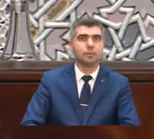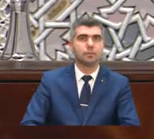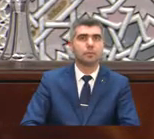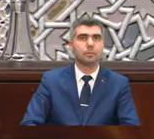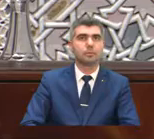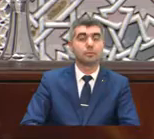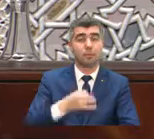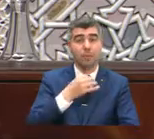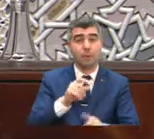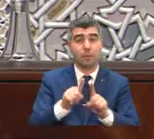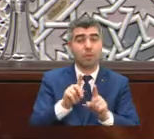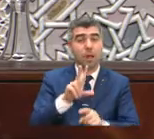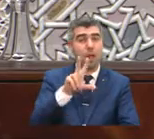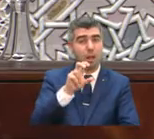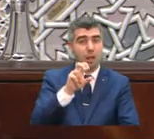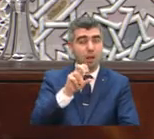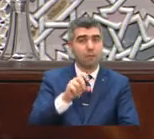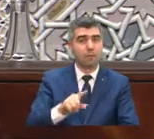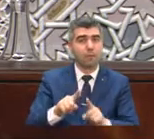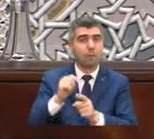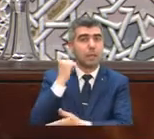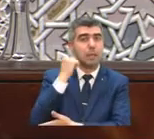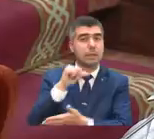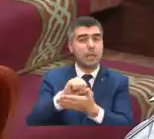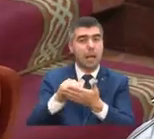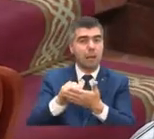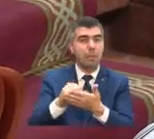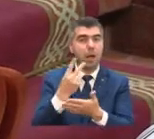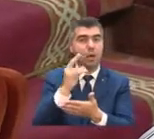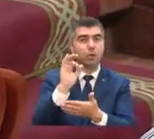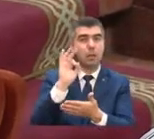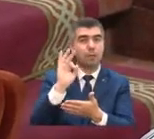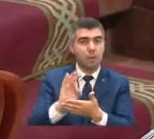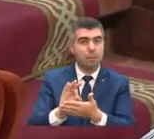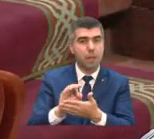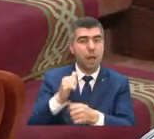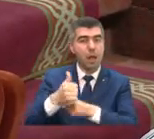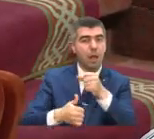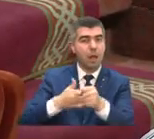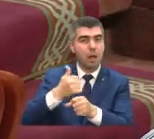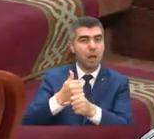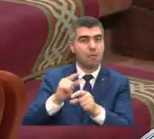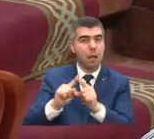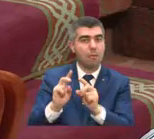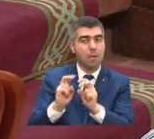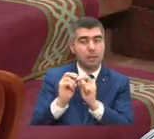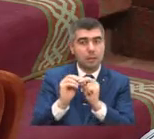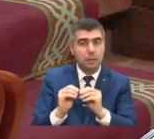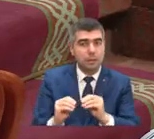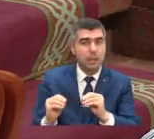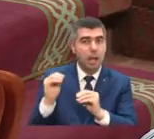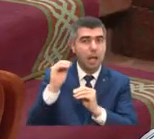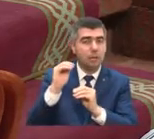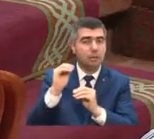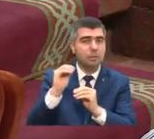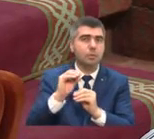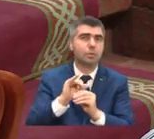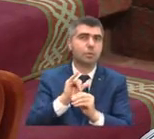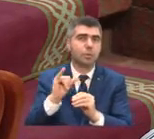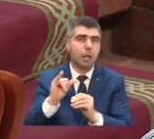خصنا نعرفوا بأن الضريبة على القيمة المضافة خلال السنين الأخيرة ما عرفتش نمو مهم باش أن